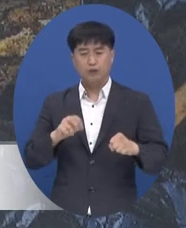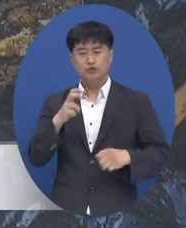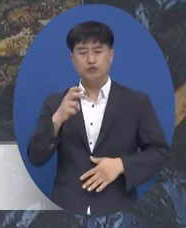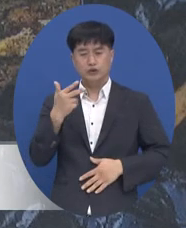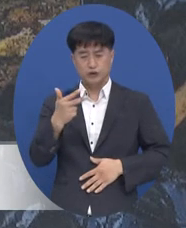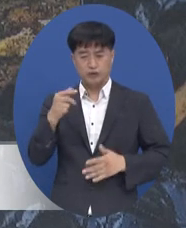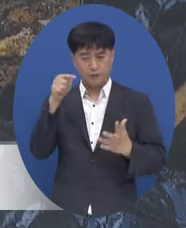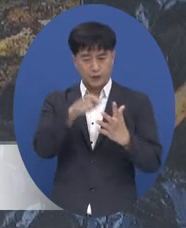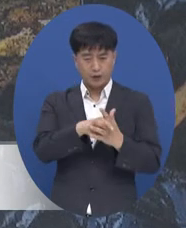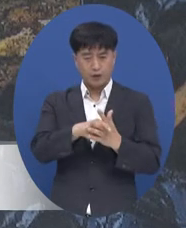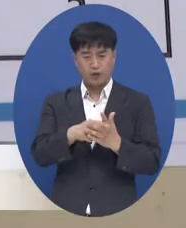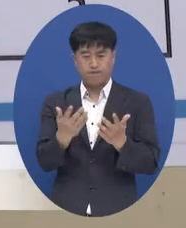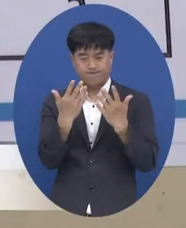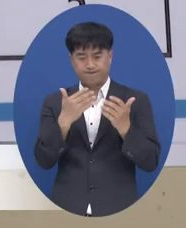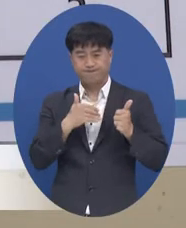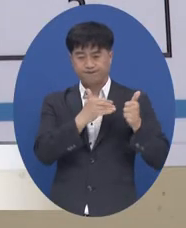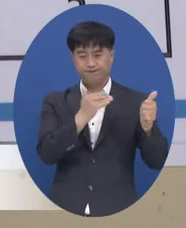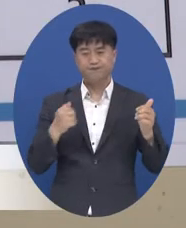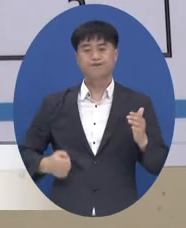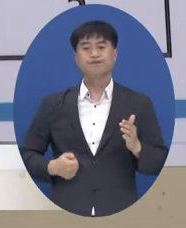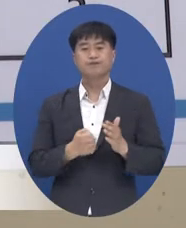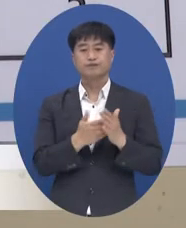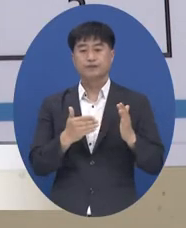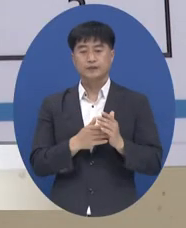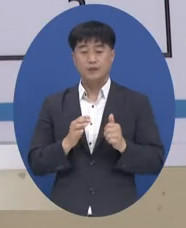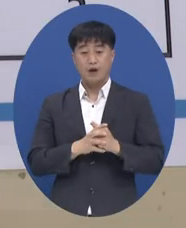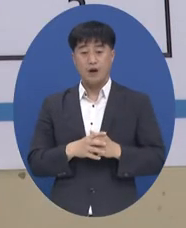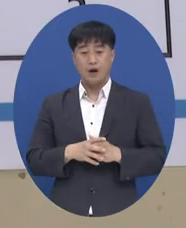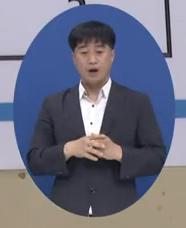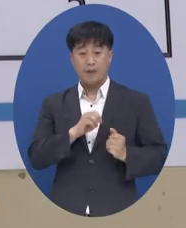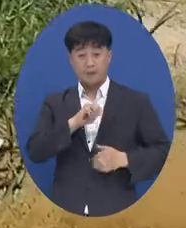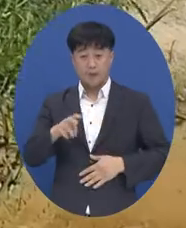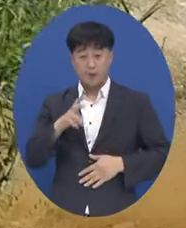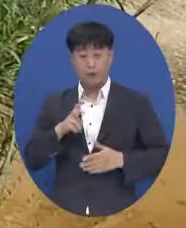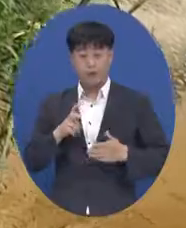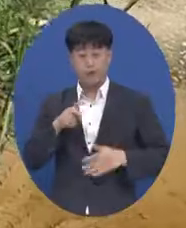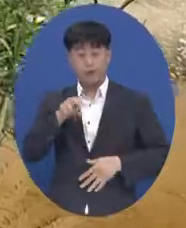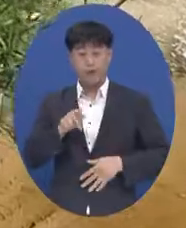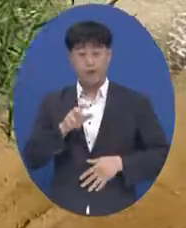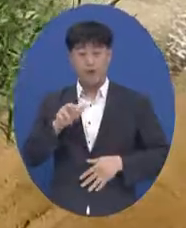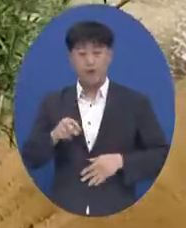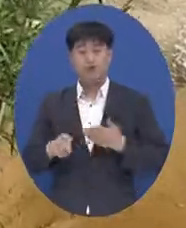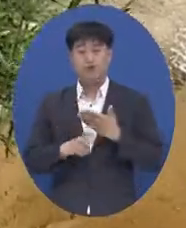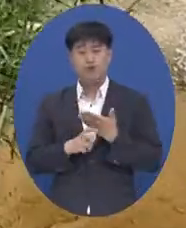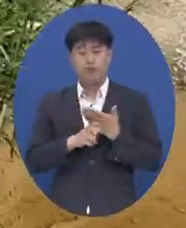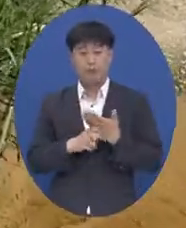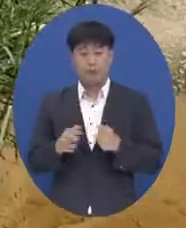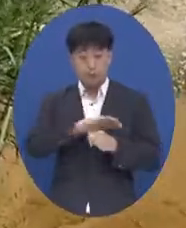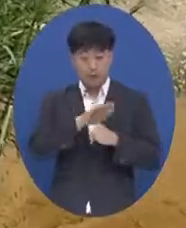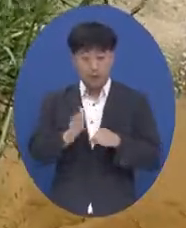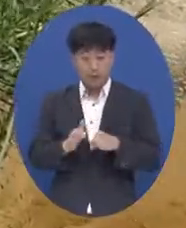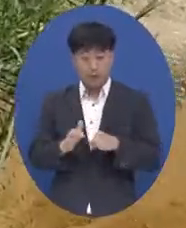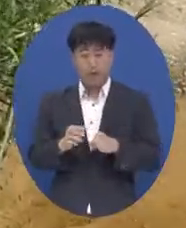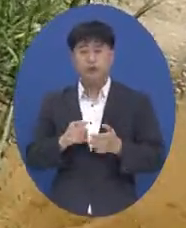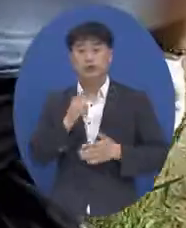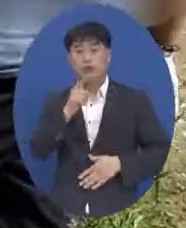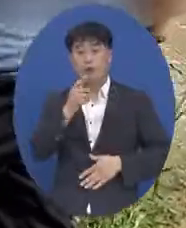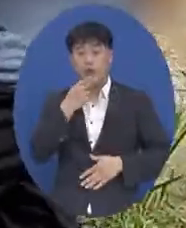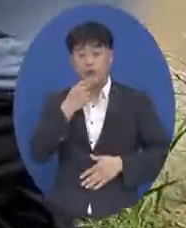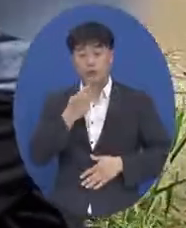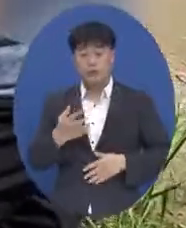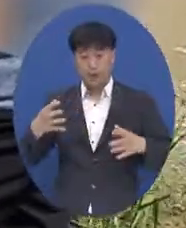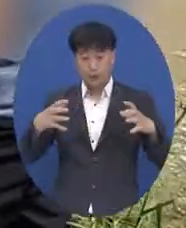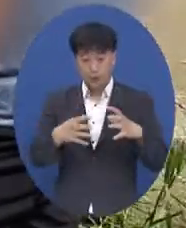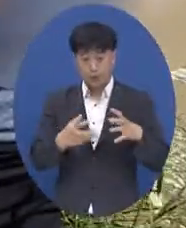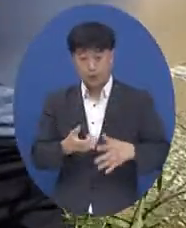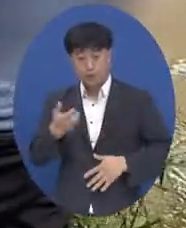적발하고 검찰에 넘기기로 했습니다. 폐성면을 불법으로 매립하거나 신고 없이 수집 운반하면